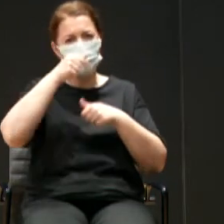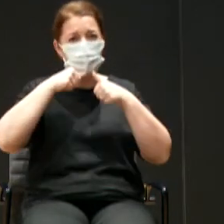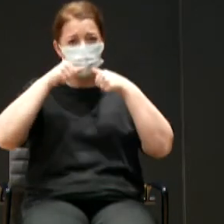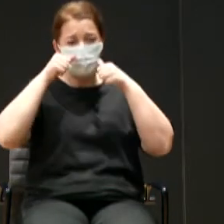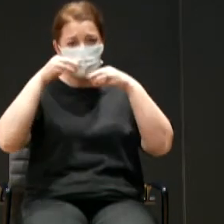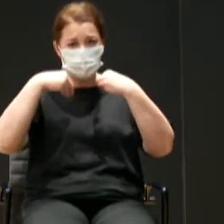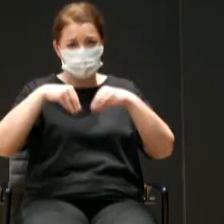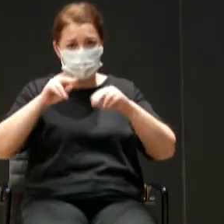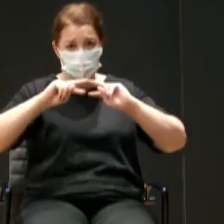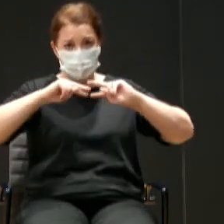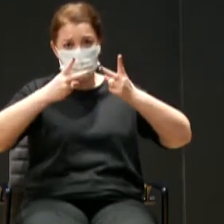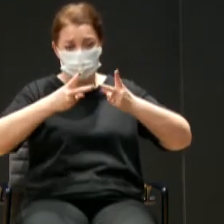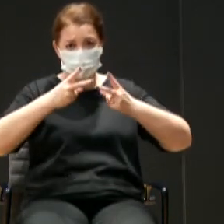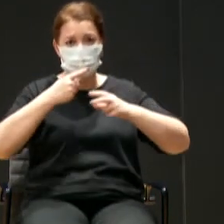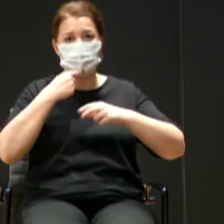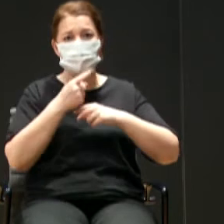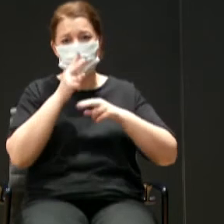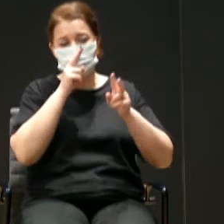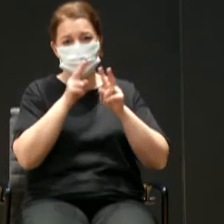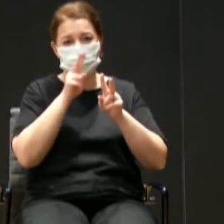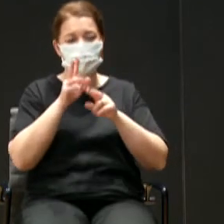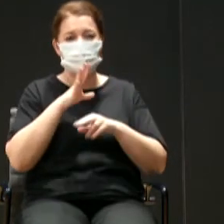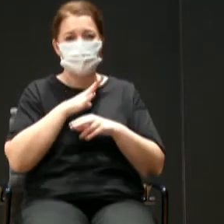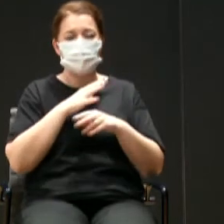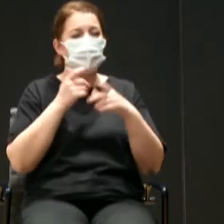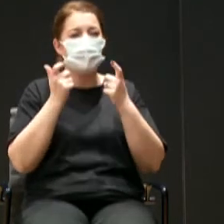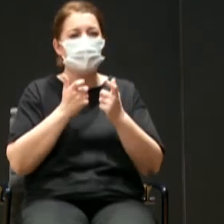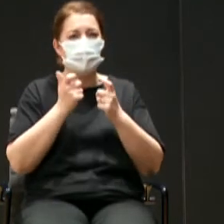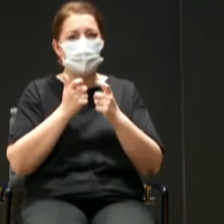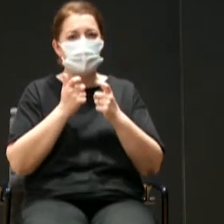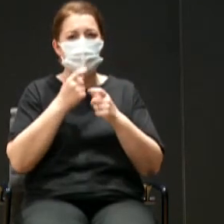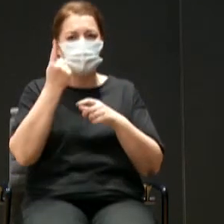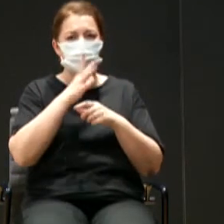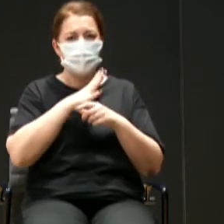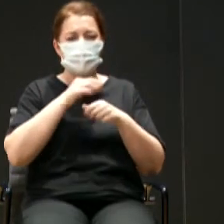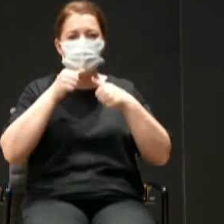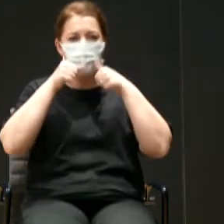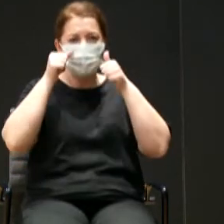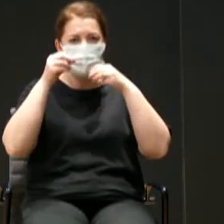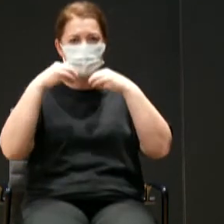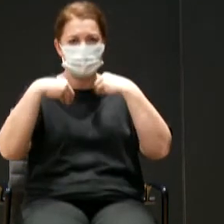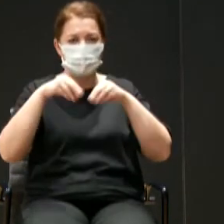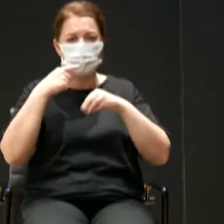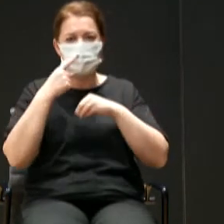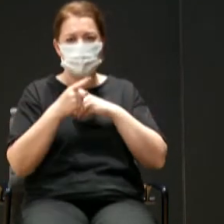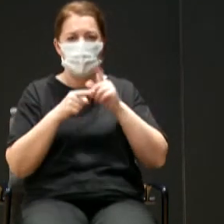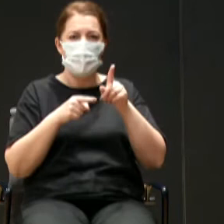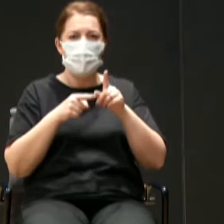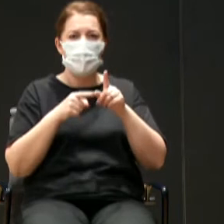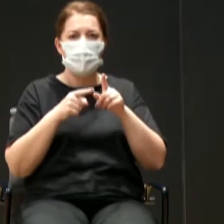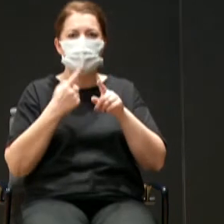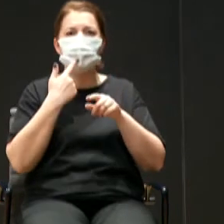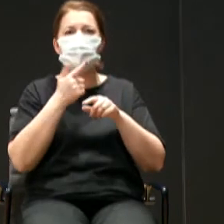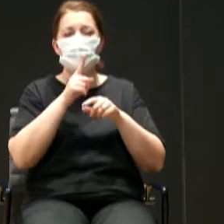devir yapmak istediğimizi atladı galiba. Klasik söz var ya, nerede bir şey varsa Katarlara devrediyordunuz, satıyordunuz diye. Orayı da atladı,